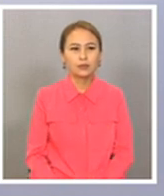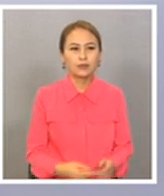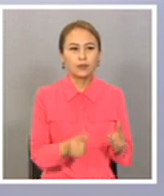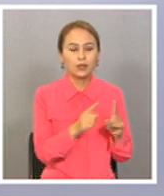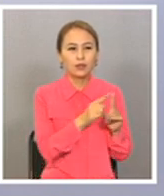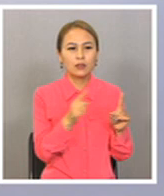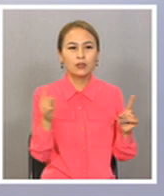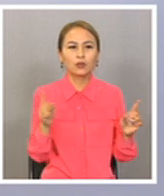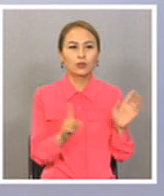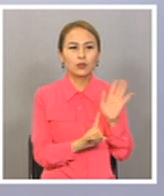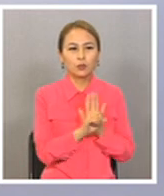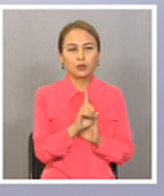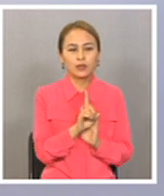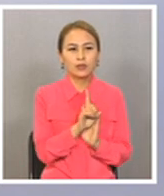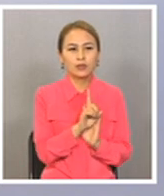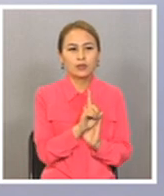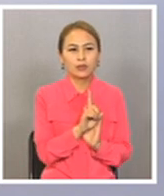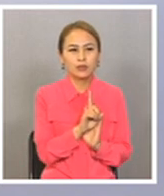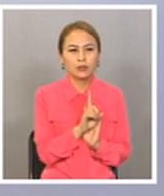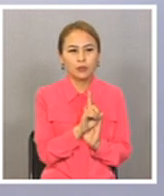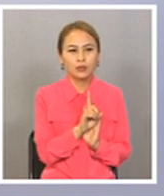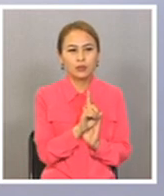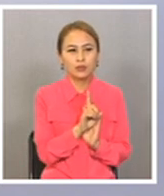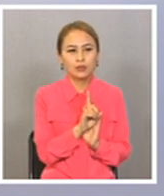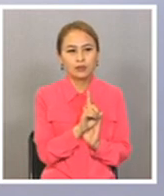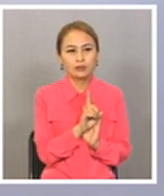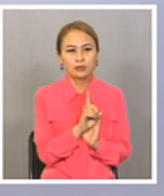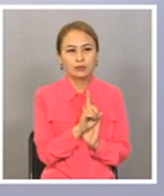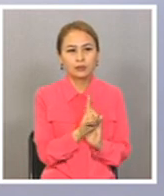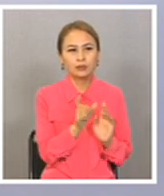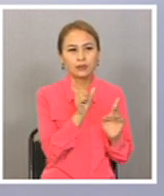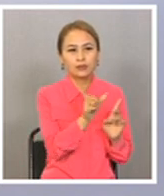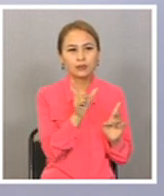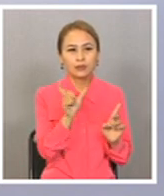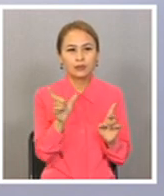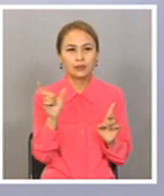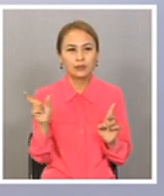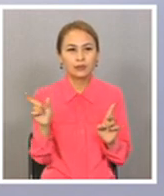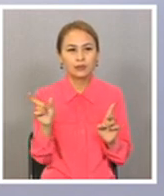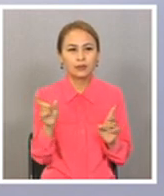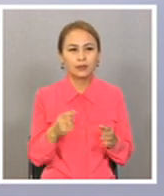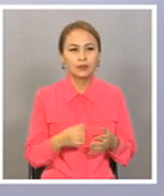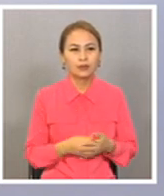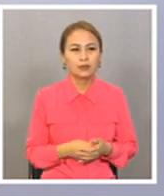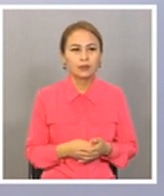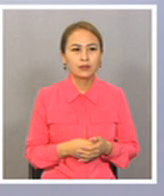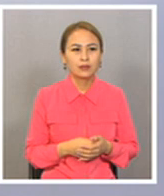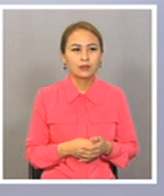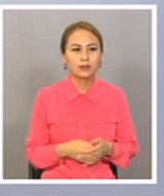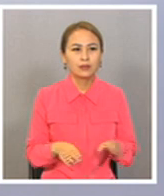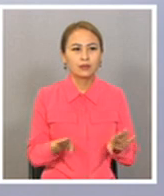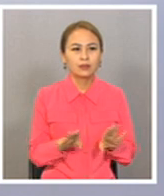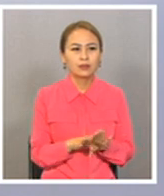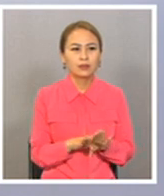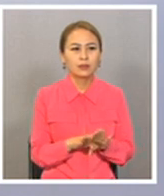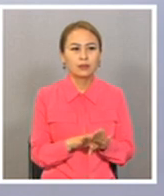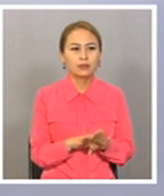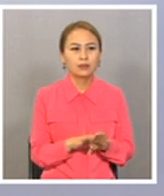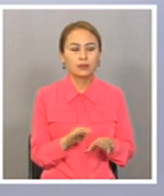дейін жалғасып, оның бойында бірлік кесінділерге бөлінген сәулені айтамыз. Неге